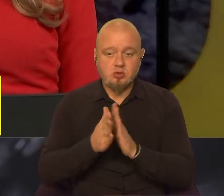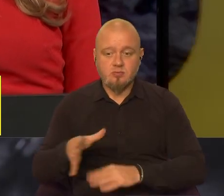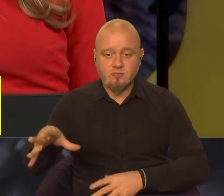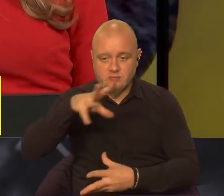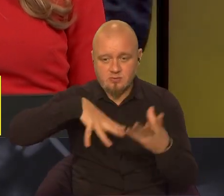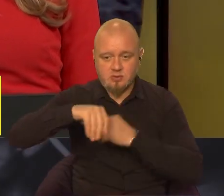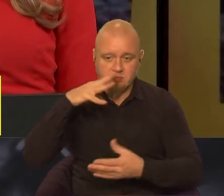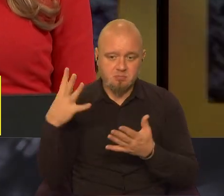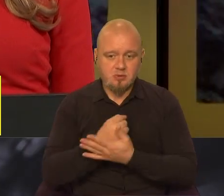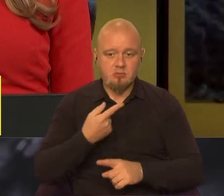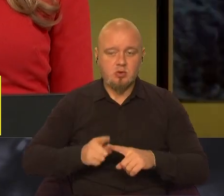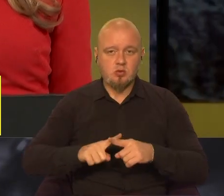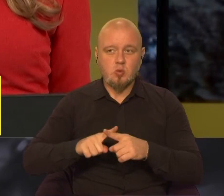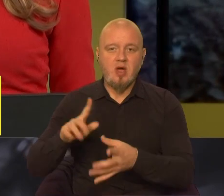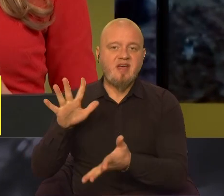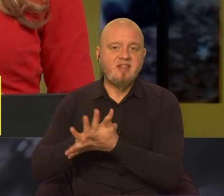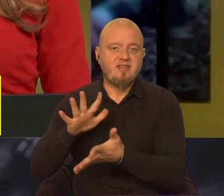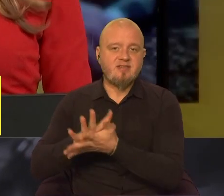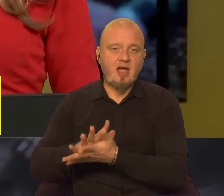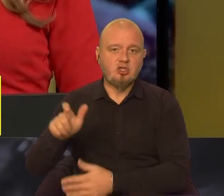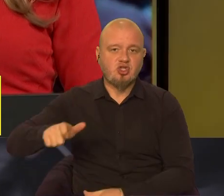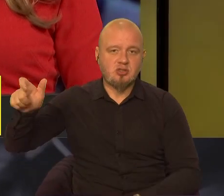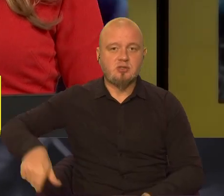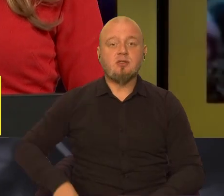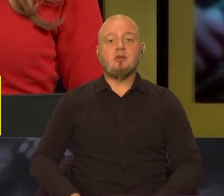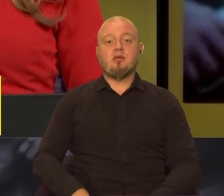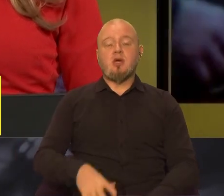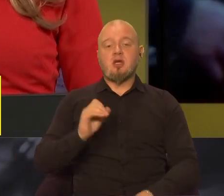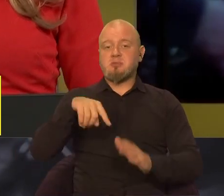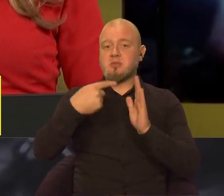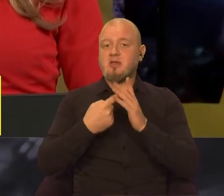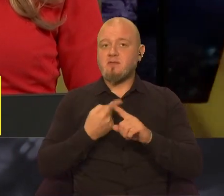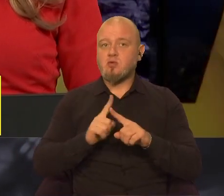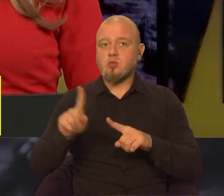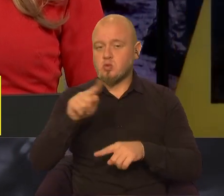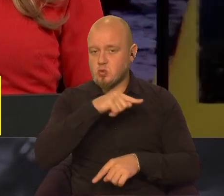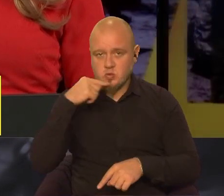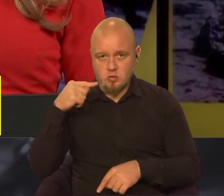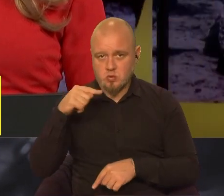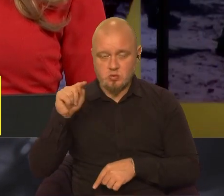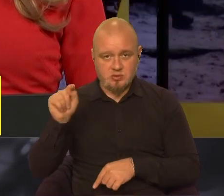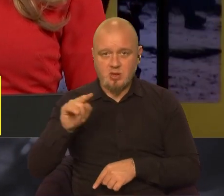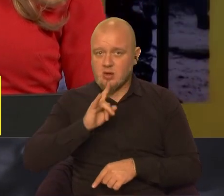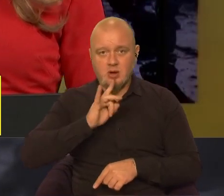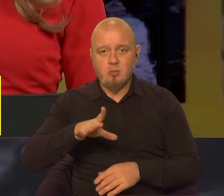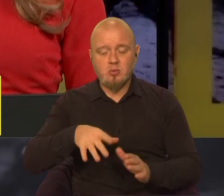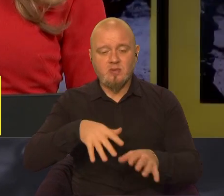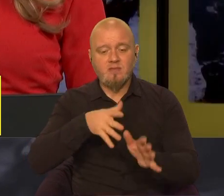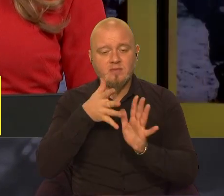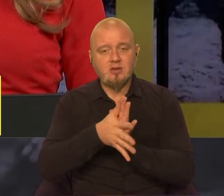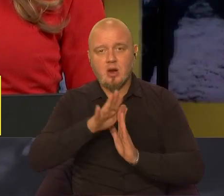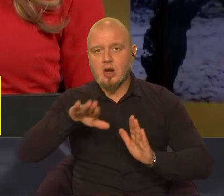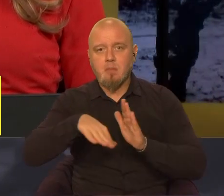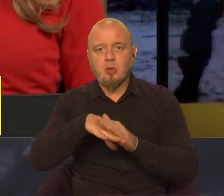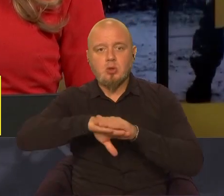разом переможемо цю нечисть. Обов'язково. Ну, вже ще питання в тому, що Росія не буде витрачати під нуль